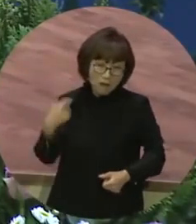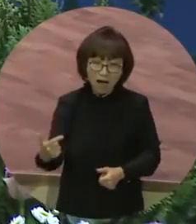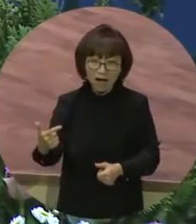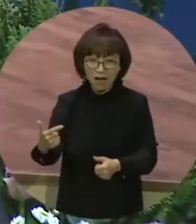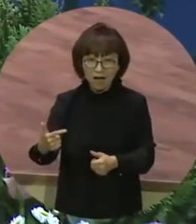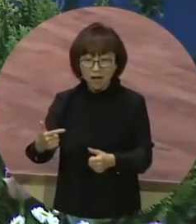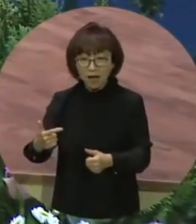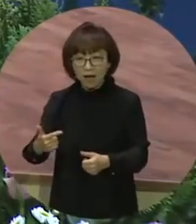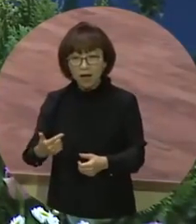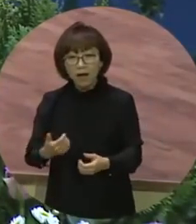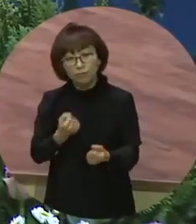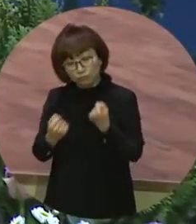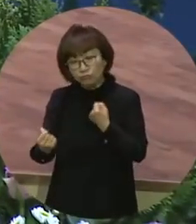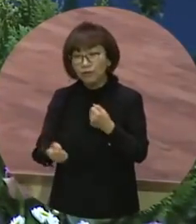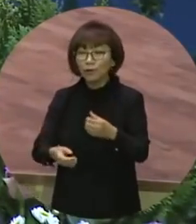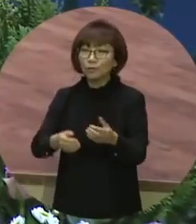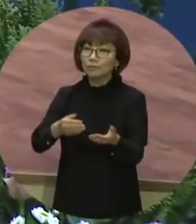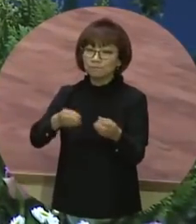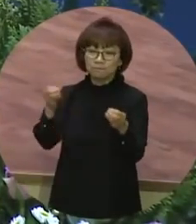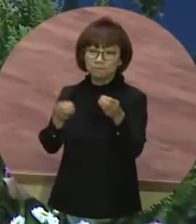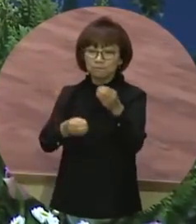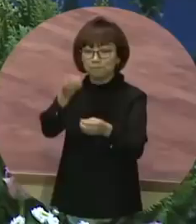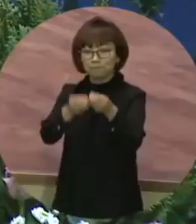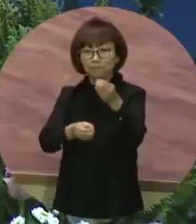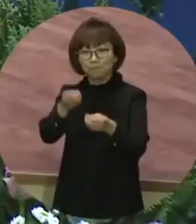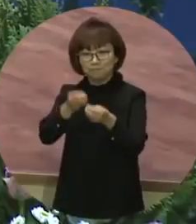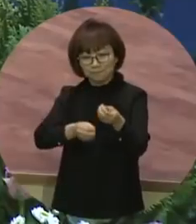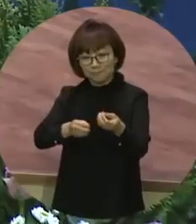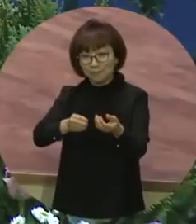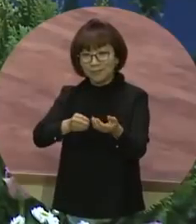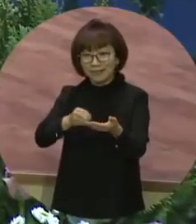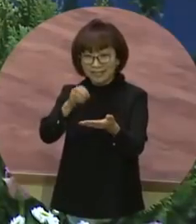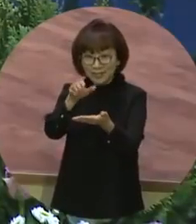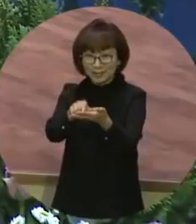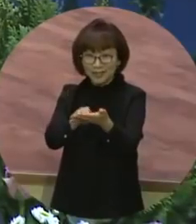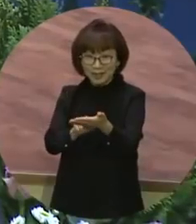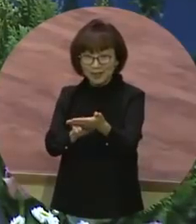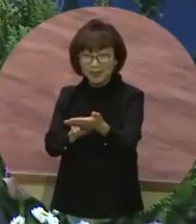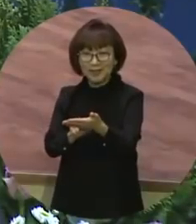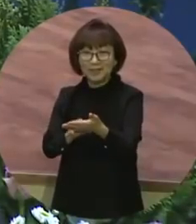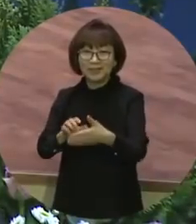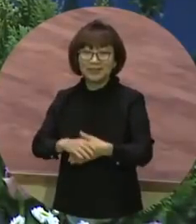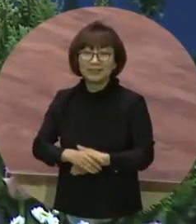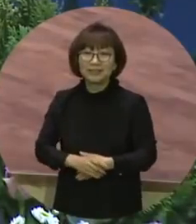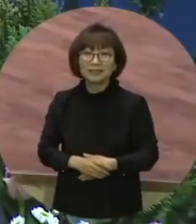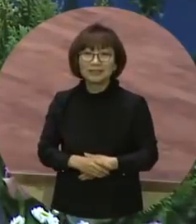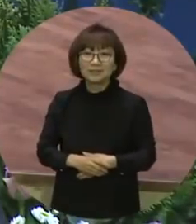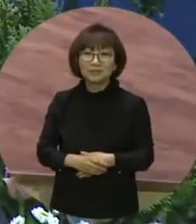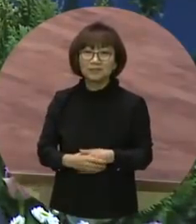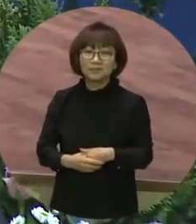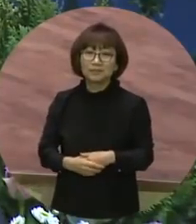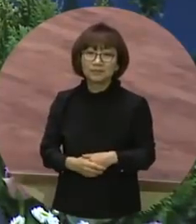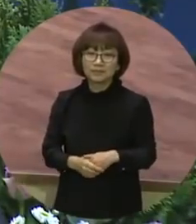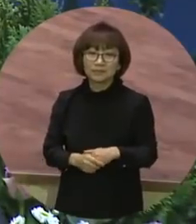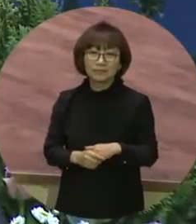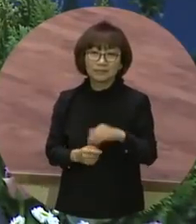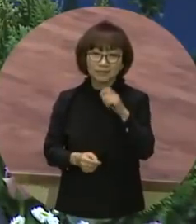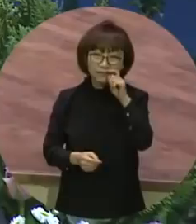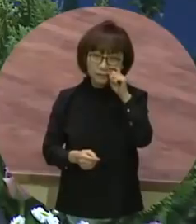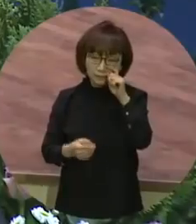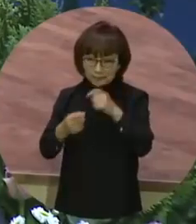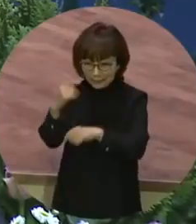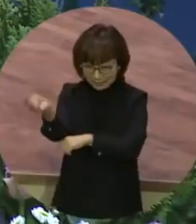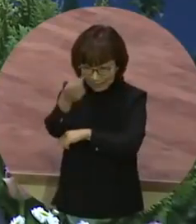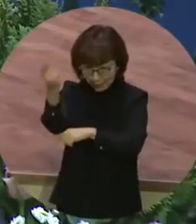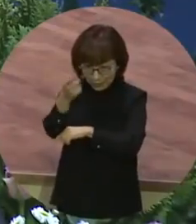당했냐. 그 바람에 얼마나 많이 사람을 죽였냐. 그 죽인 게 너무 많아가지고 성전을 못 지었어요. 성전